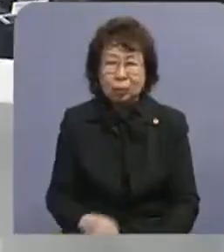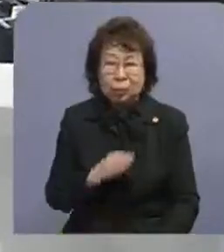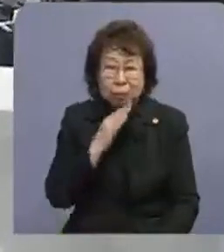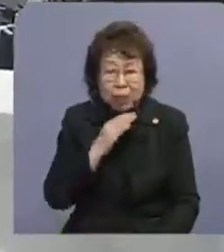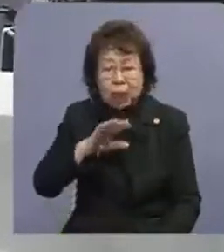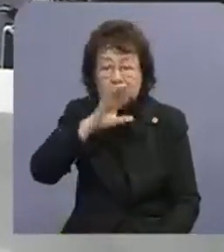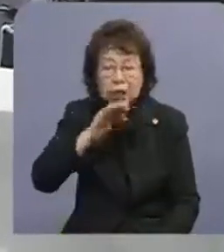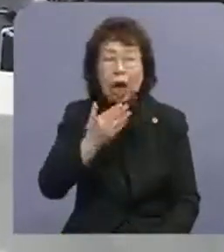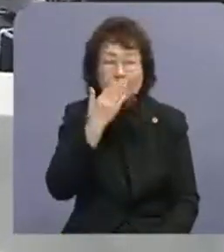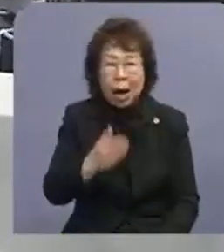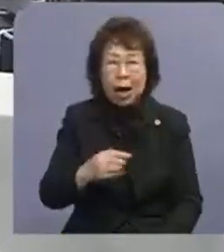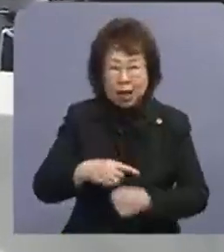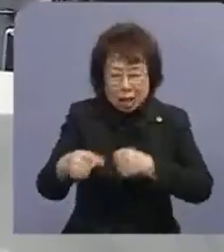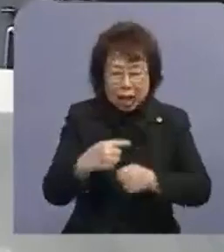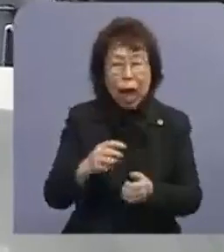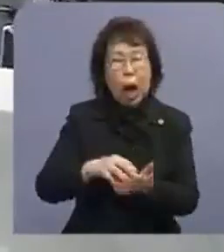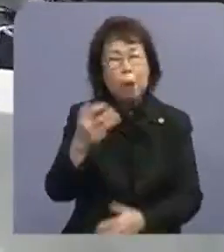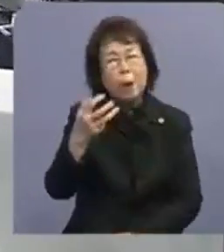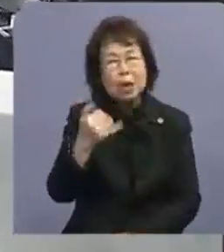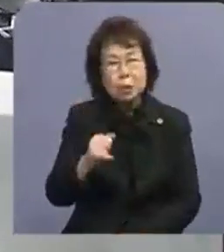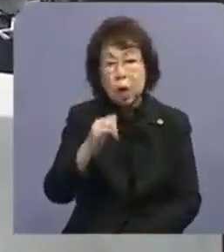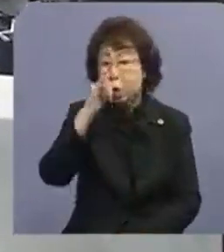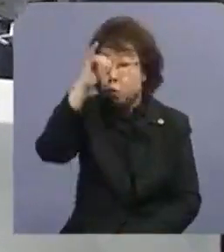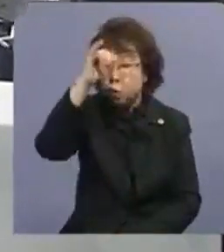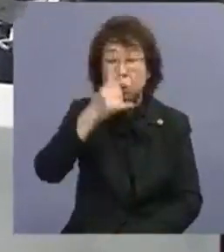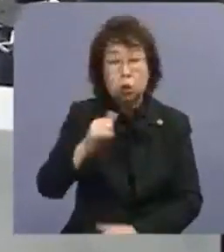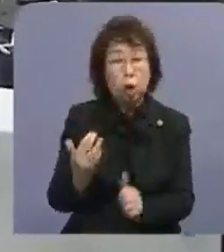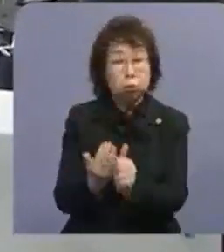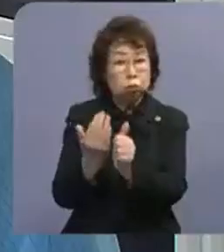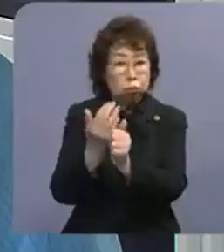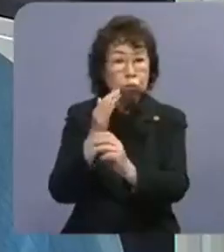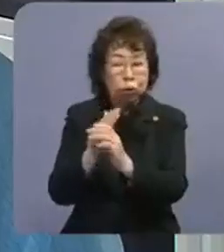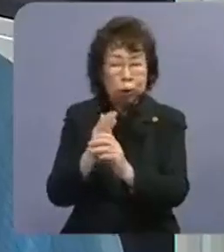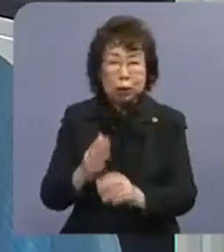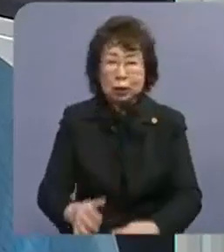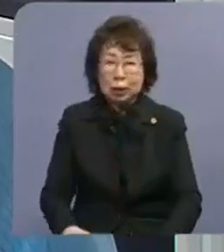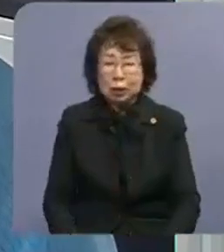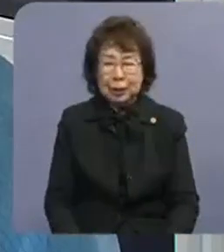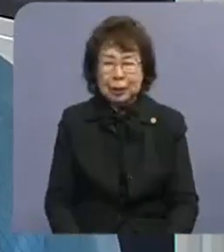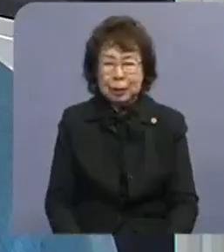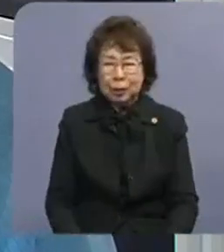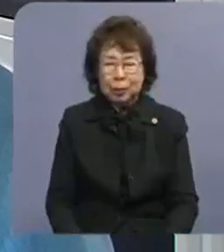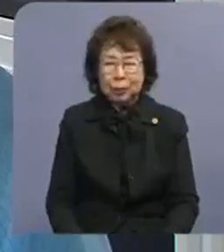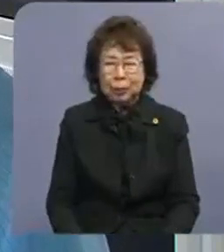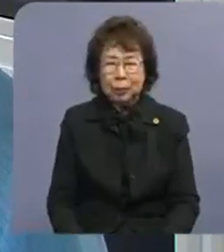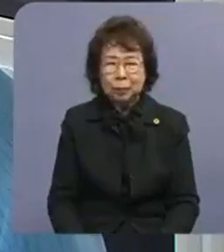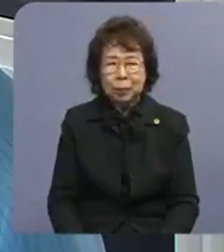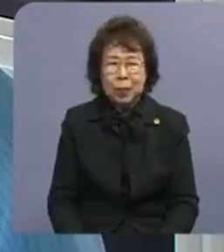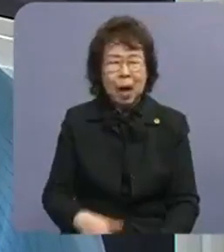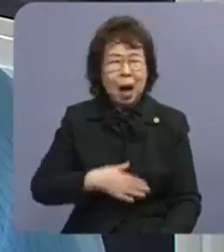수 있게 돼 연간 80여 명의 인재도 배출하고 있습니다. 아무래도